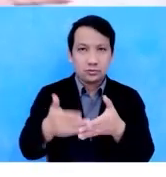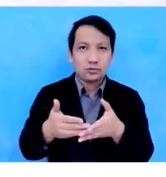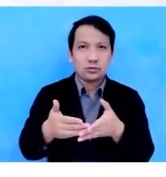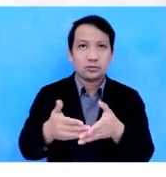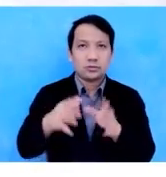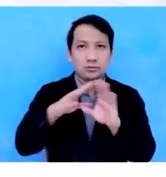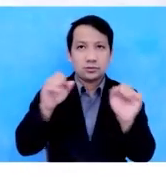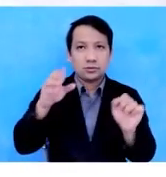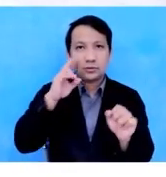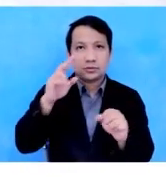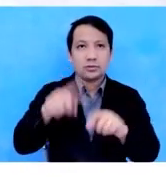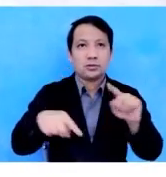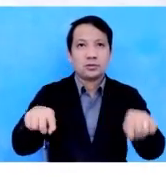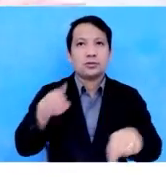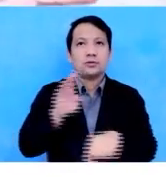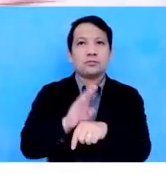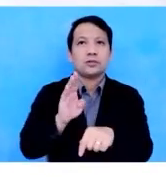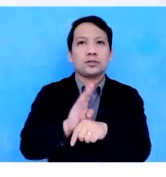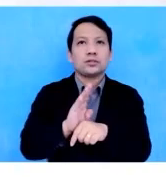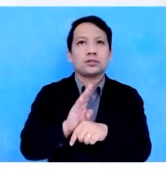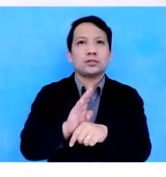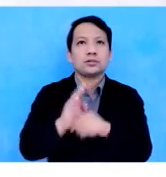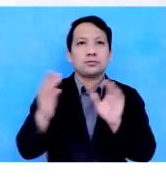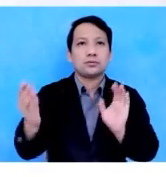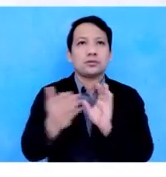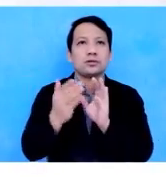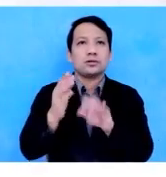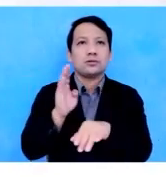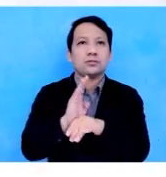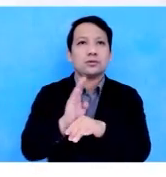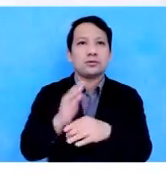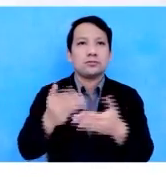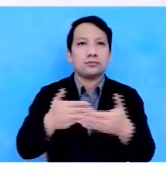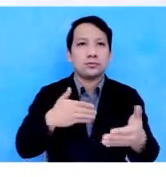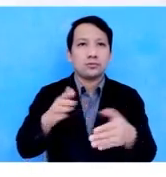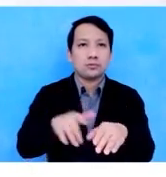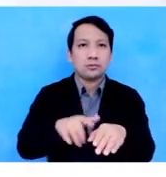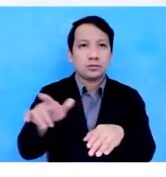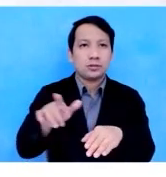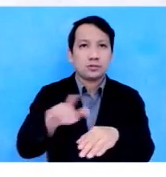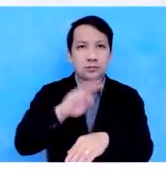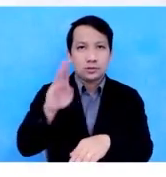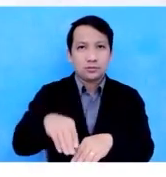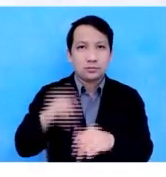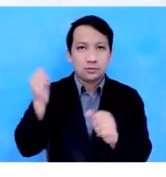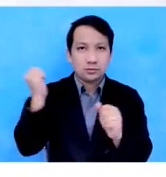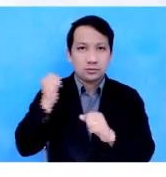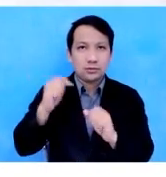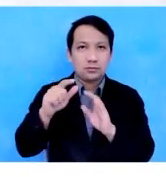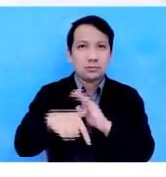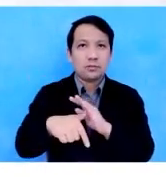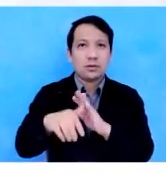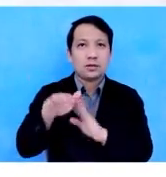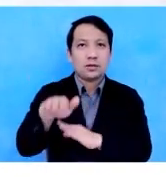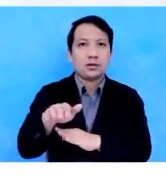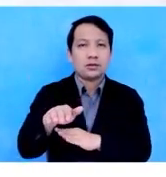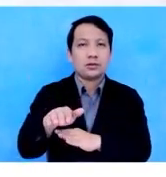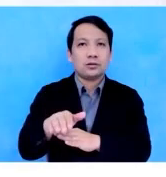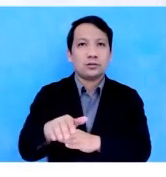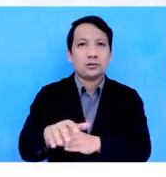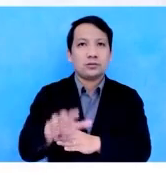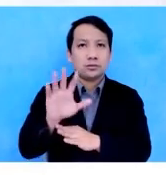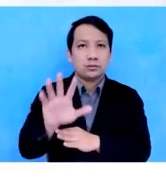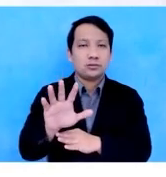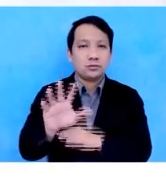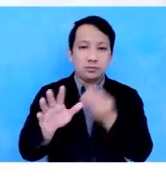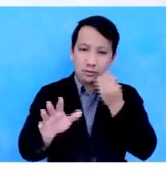sa serye ng mga business meetings at haharap din sa media bago tumulak pa Maynila. Inaasahang mamayang hapon, pasado alas 5, ay